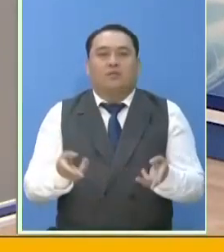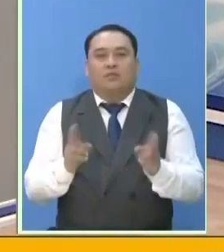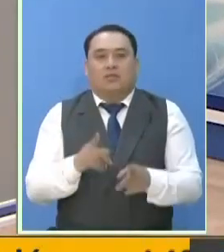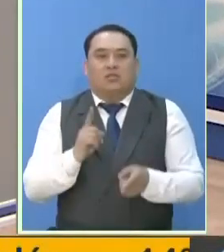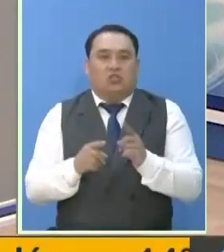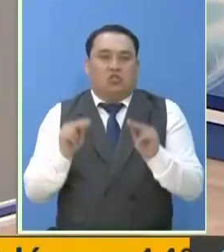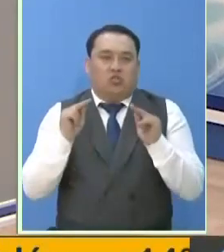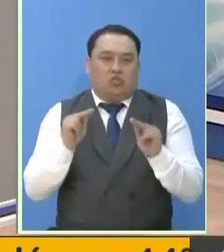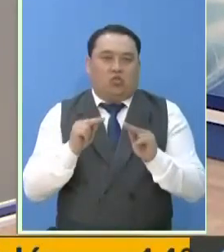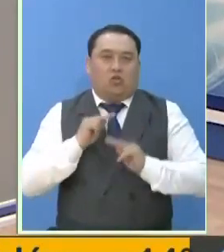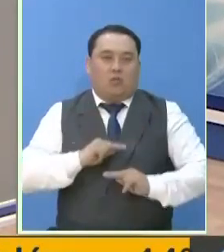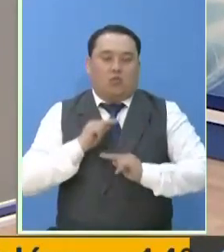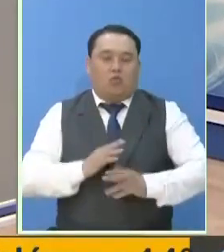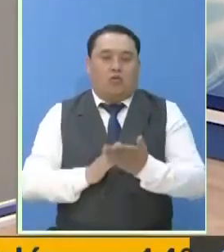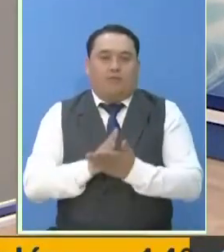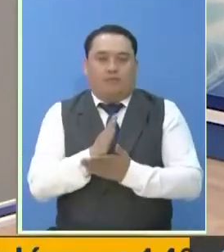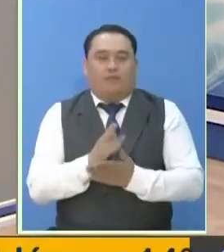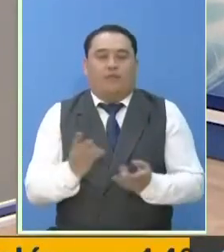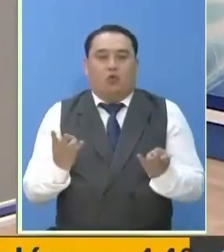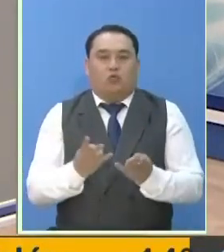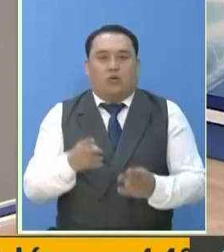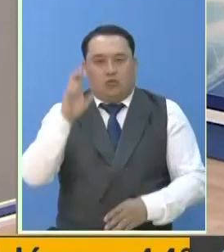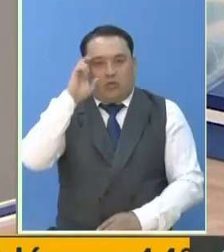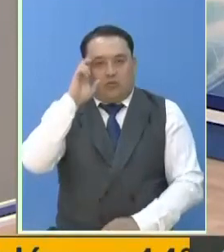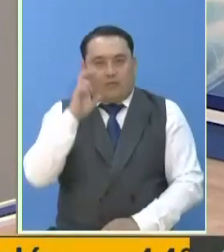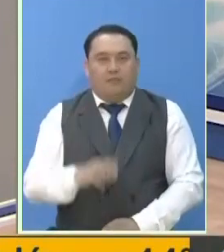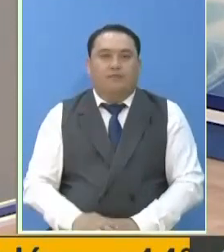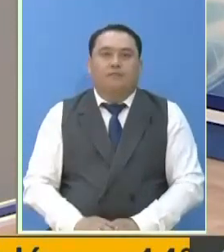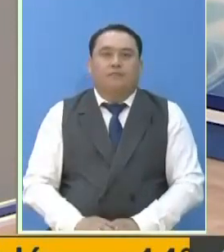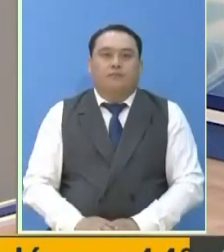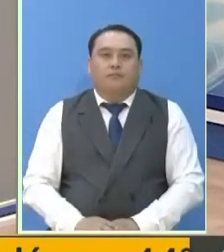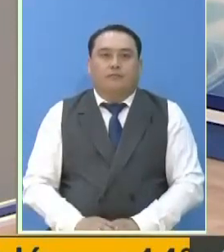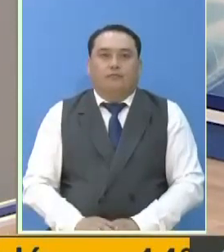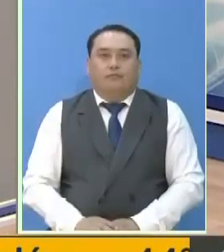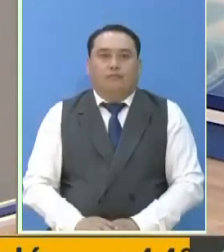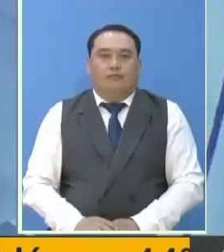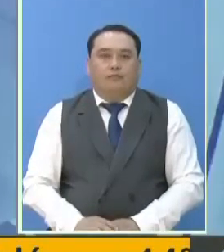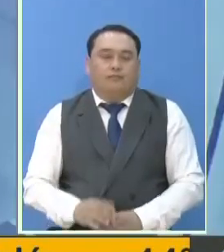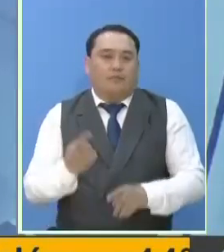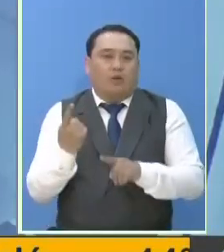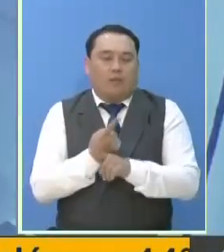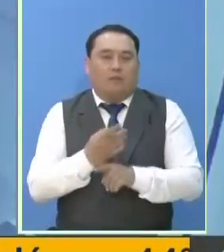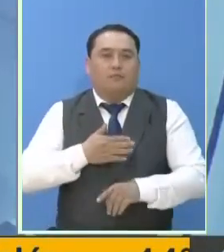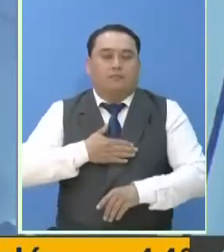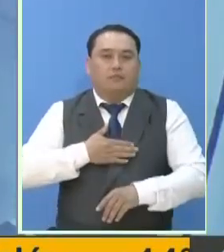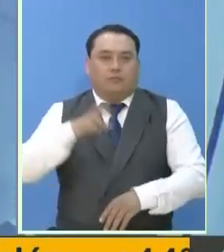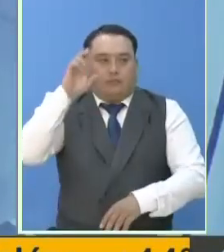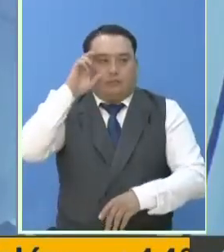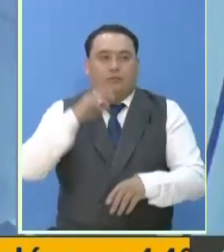действительно честные люди, которые нужны государству. Во-первых, хочу сказать, что сейчас нашим